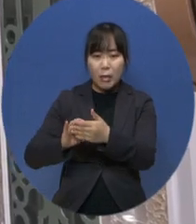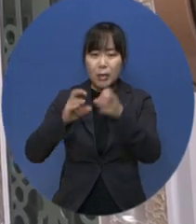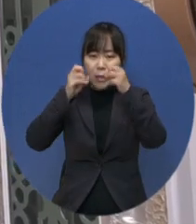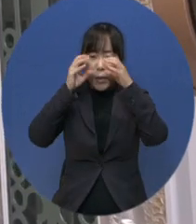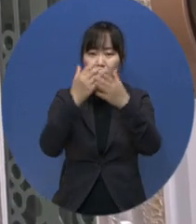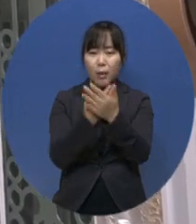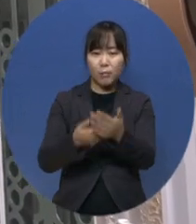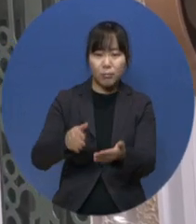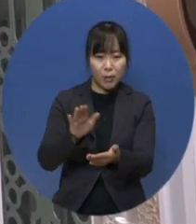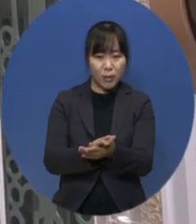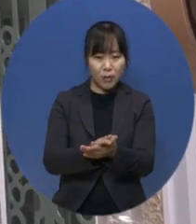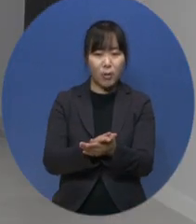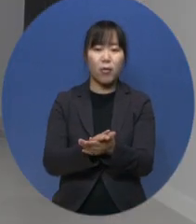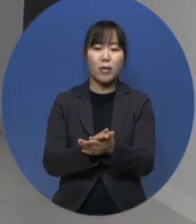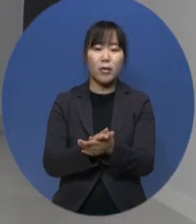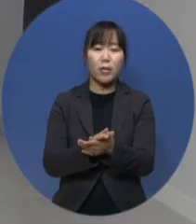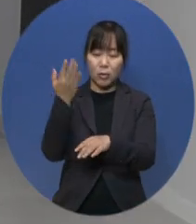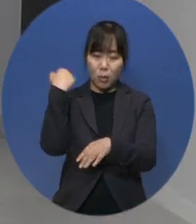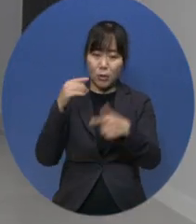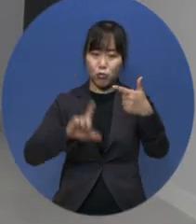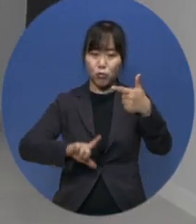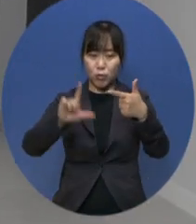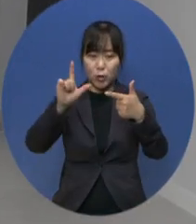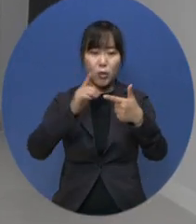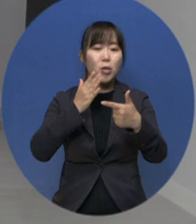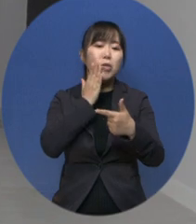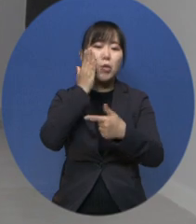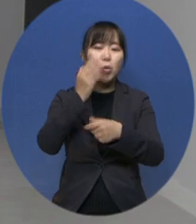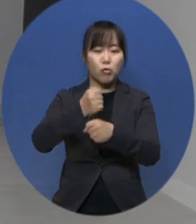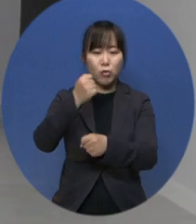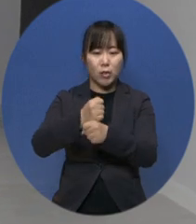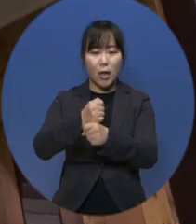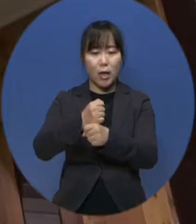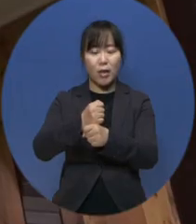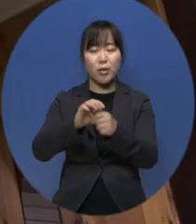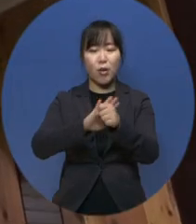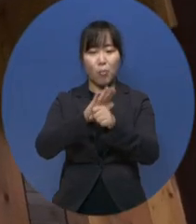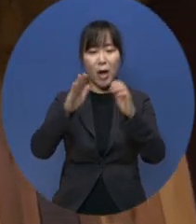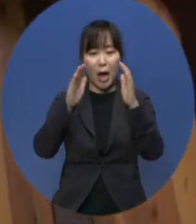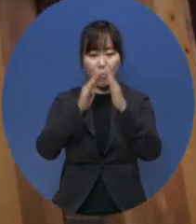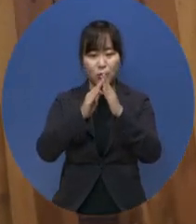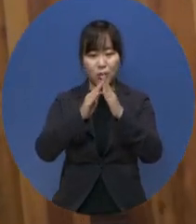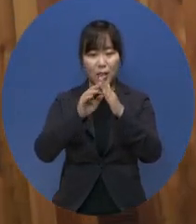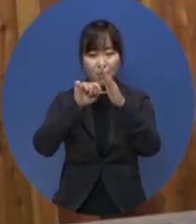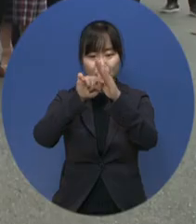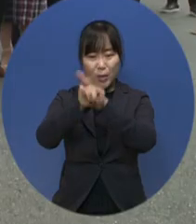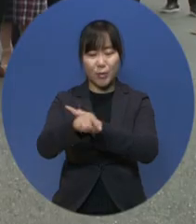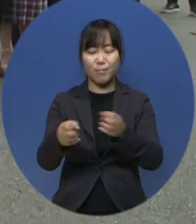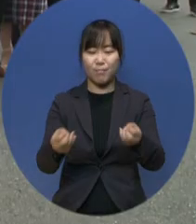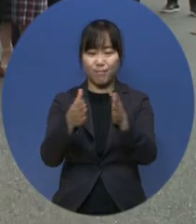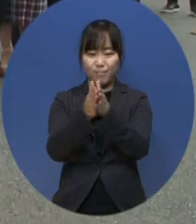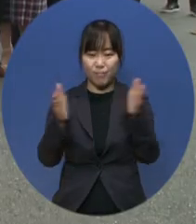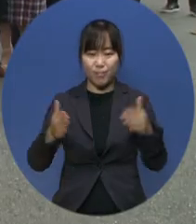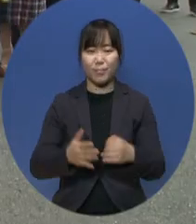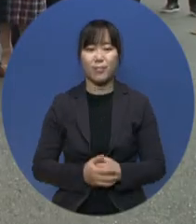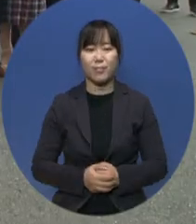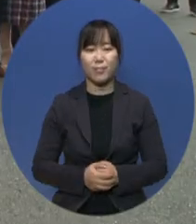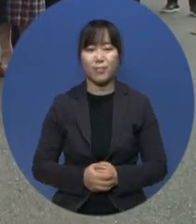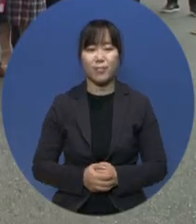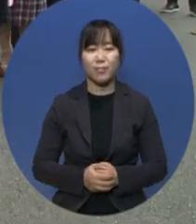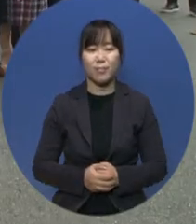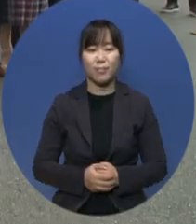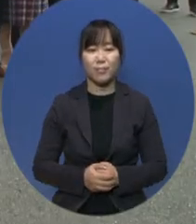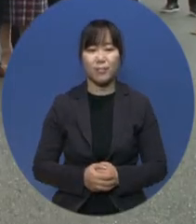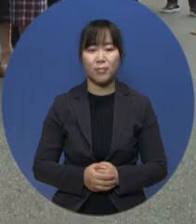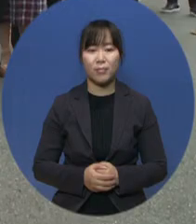새롭게 리모델링해 지난 6일 초록우산 러브하우스 입주식을 진행했습니다. 잘해주세요.